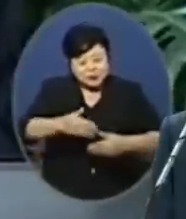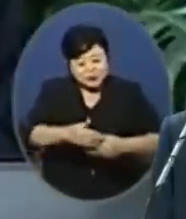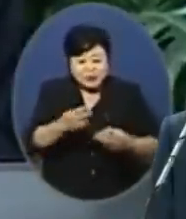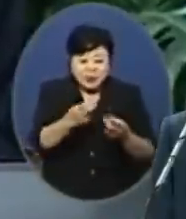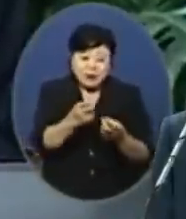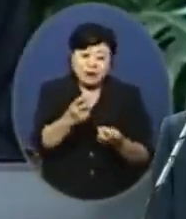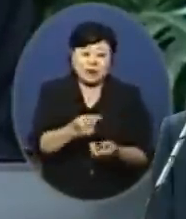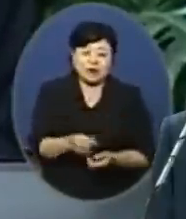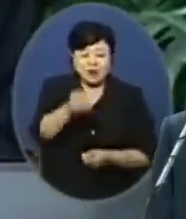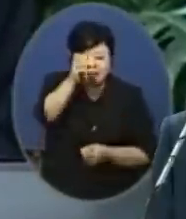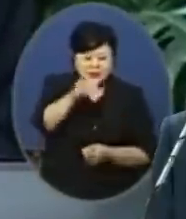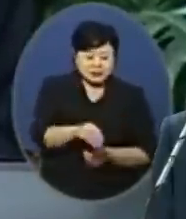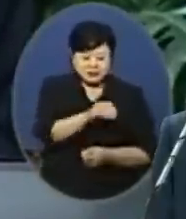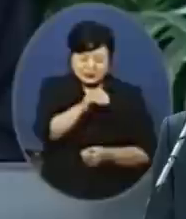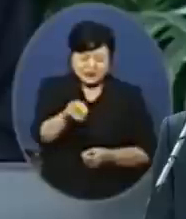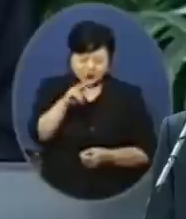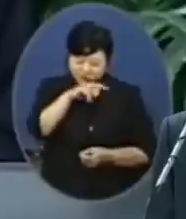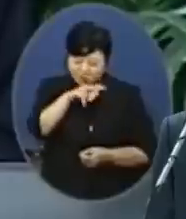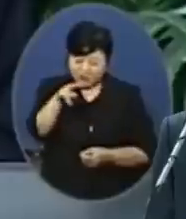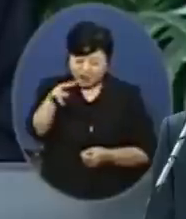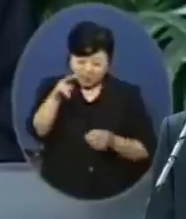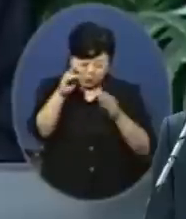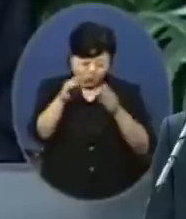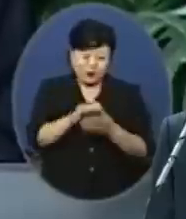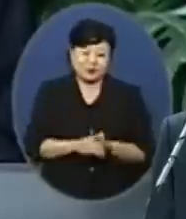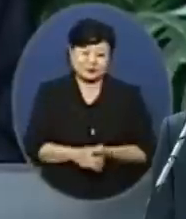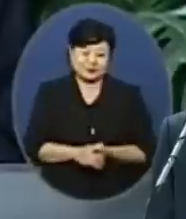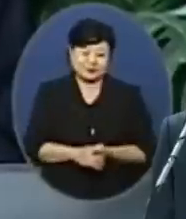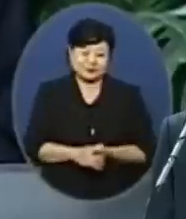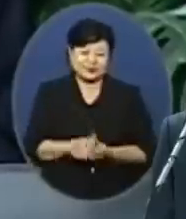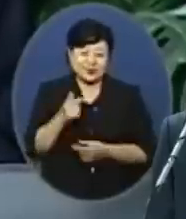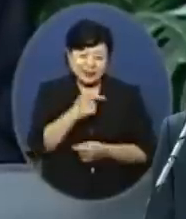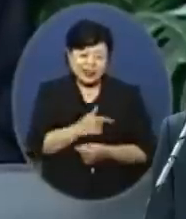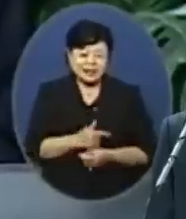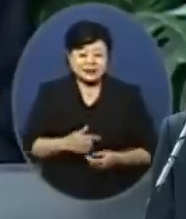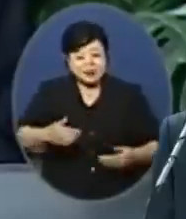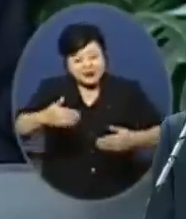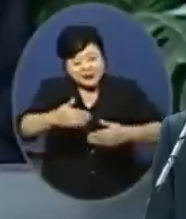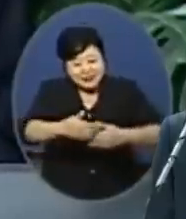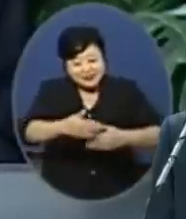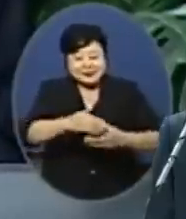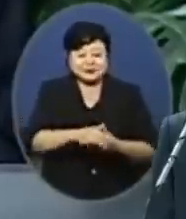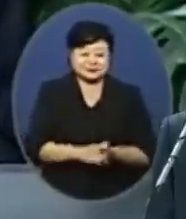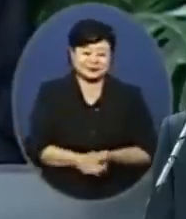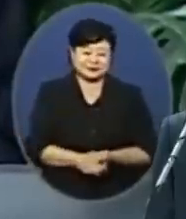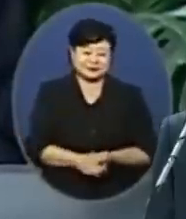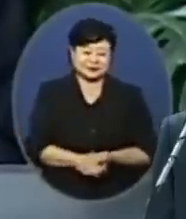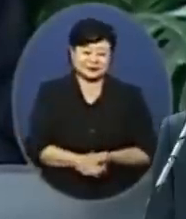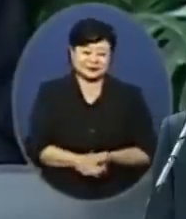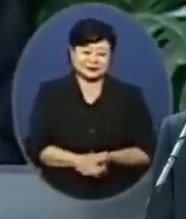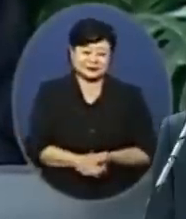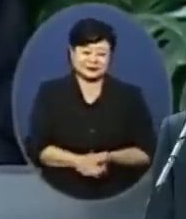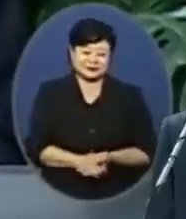품기느냐, 십자가를 바라보고 가슴에 끌어안는 것입니다.